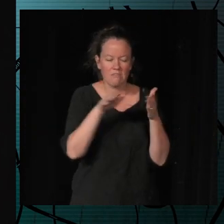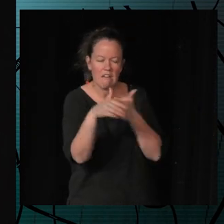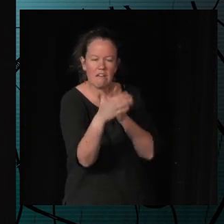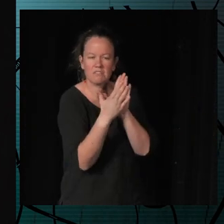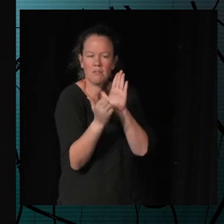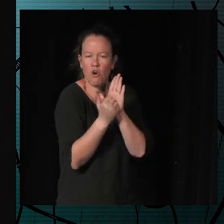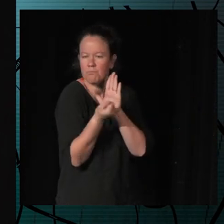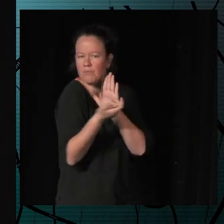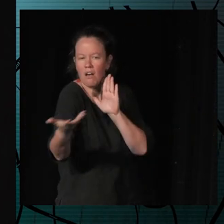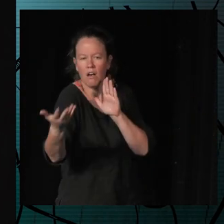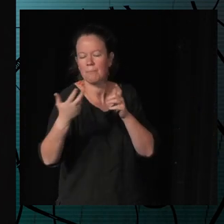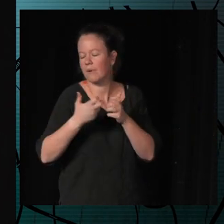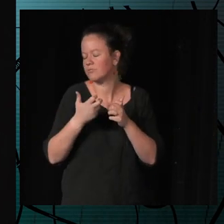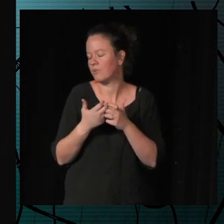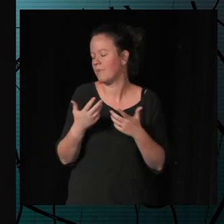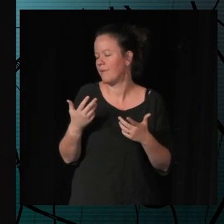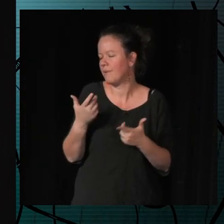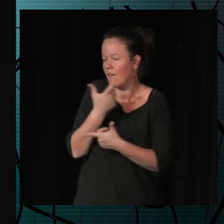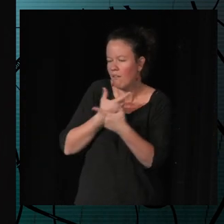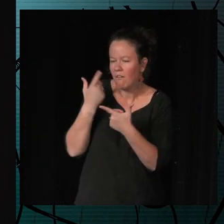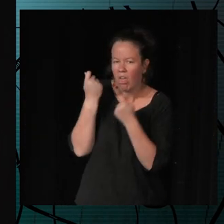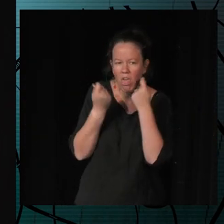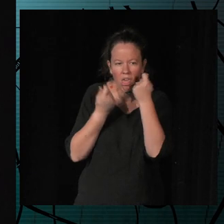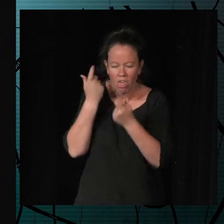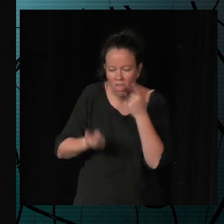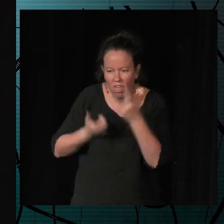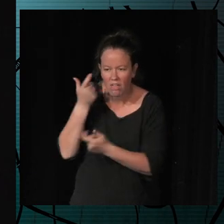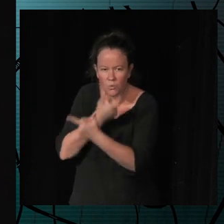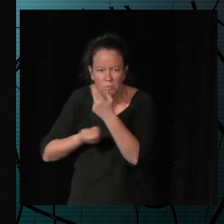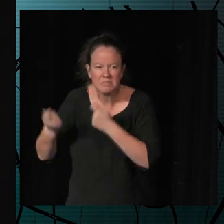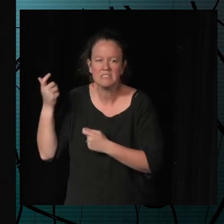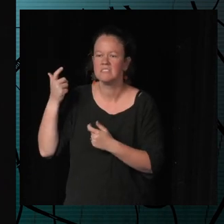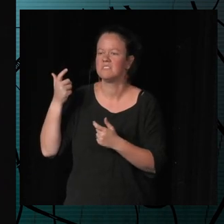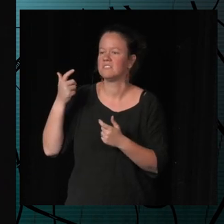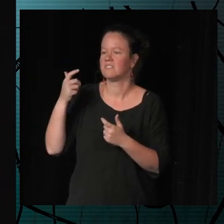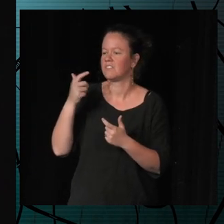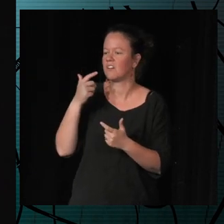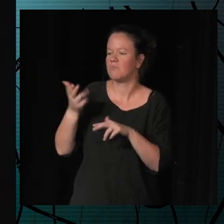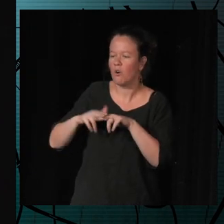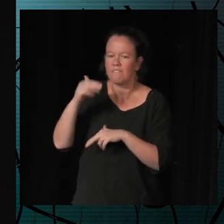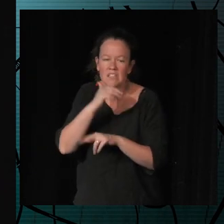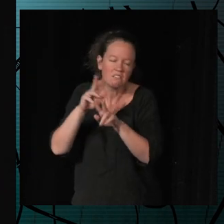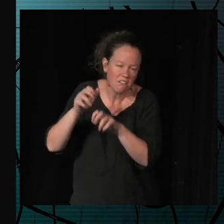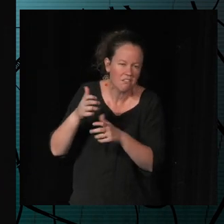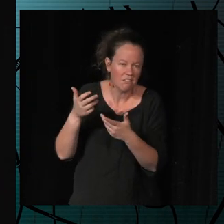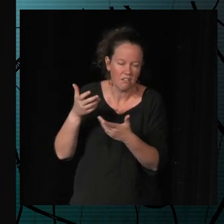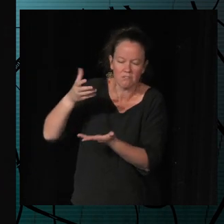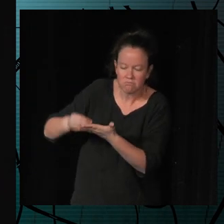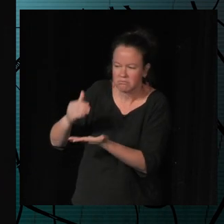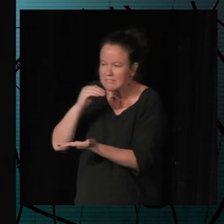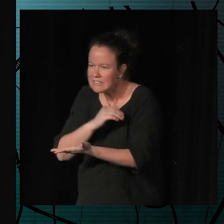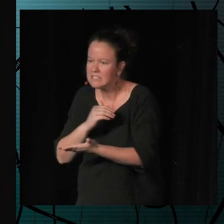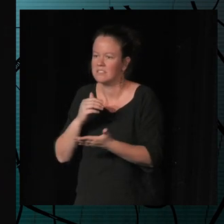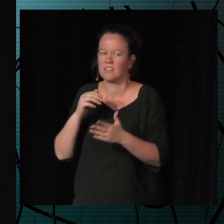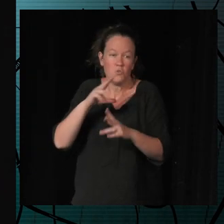représente le le le le le l'humanité quelque part et et toujours ce qu'on retrouve aussi dans le jeu vidéo qui met en scène ce cette